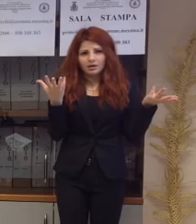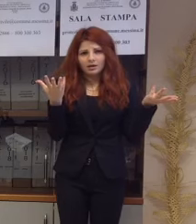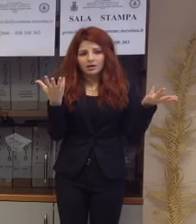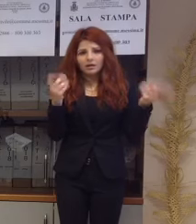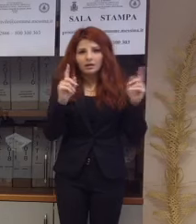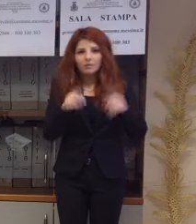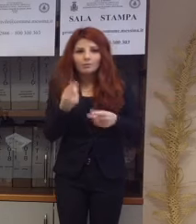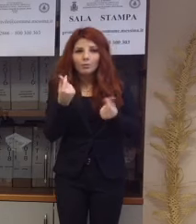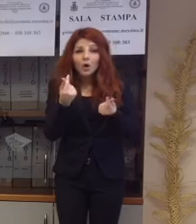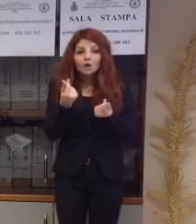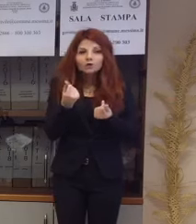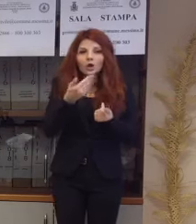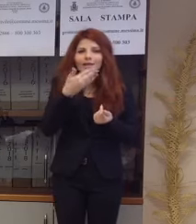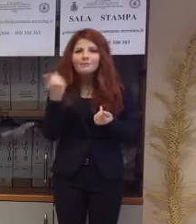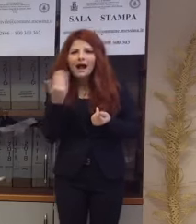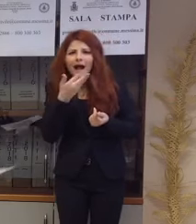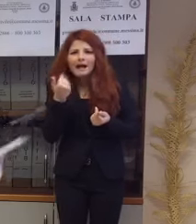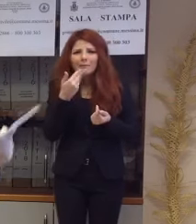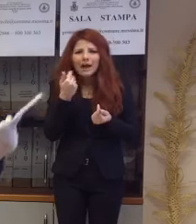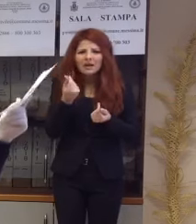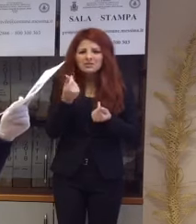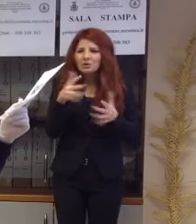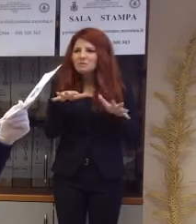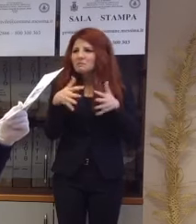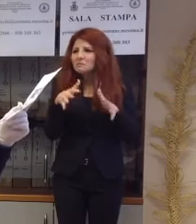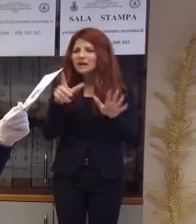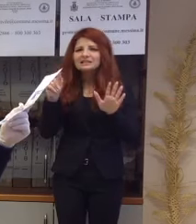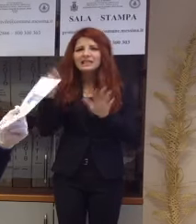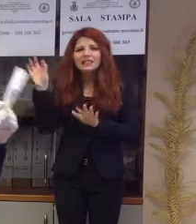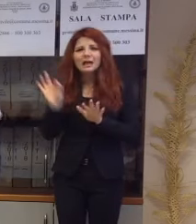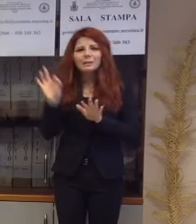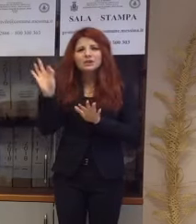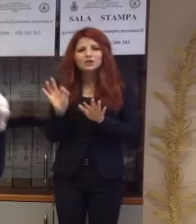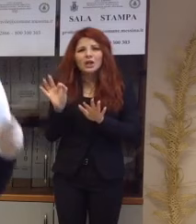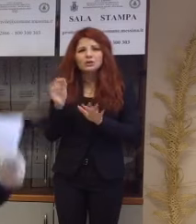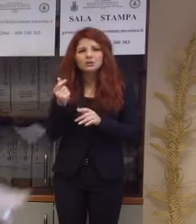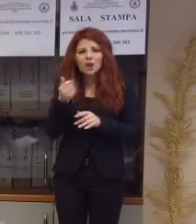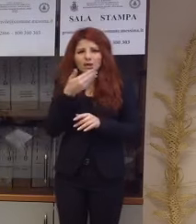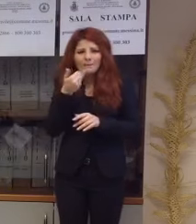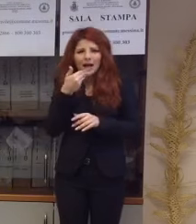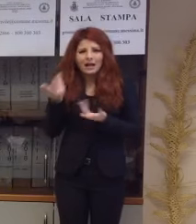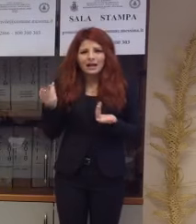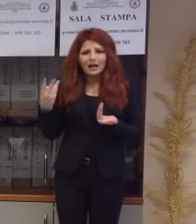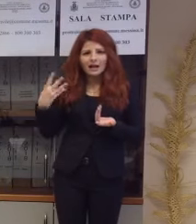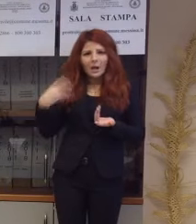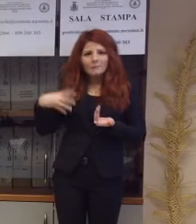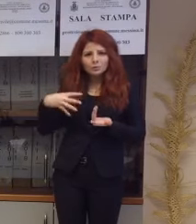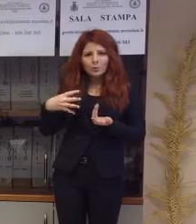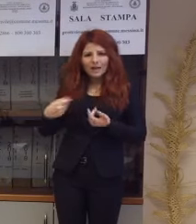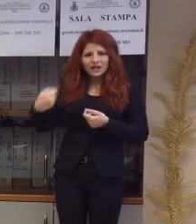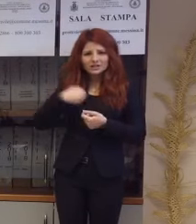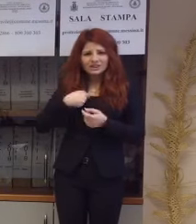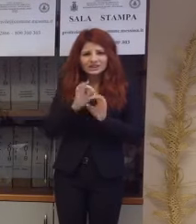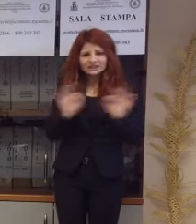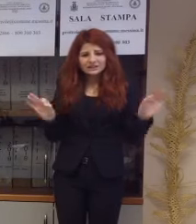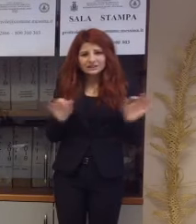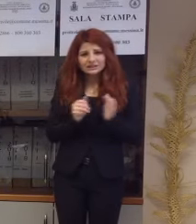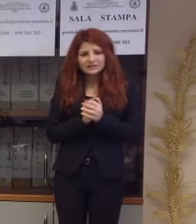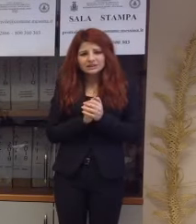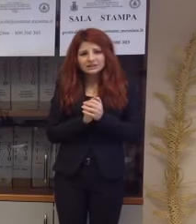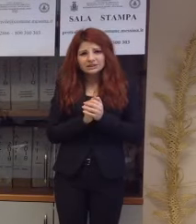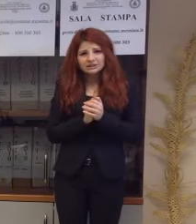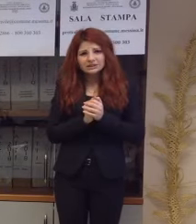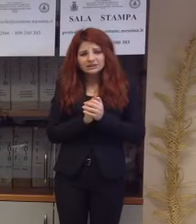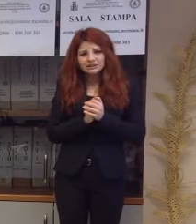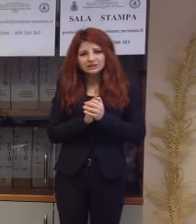Musumeci. Bene, portatemi una città, quando dicono le altre le hanno fatte, fatevi fare nome e cognome. Mi pare